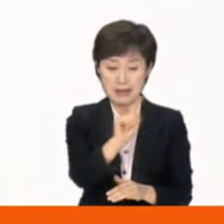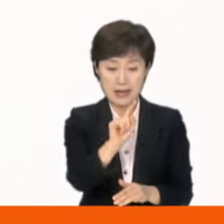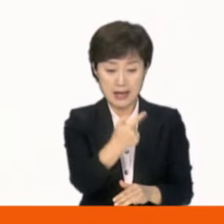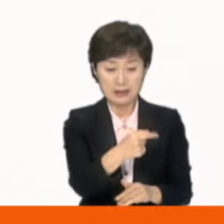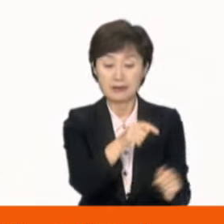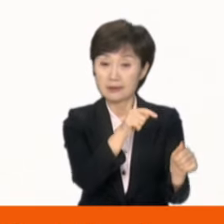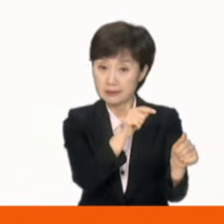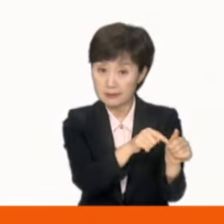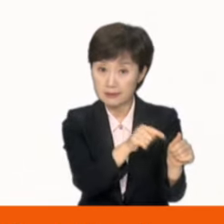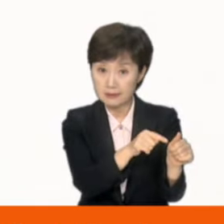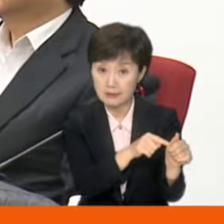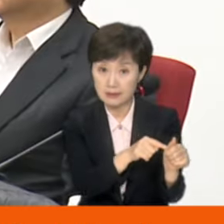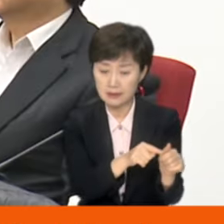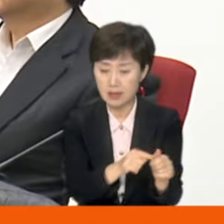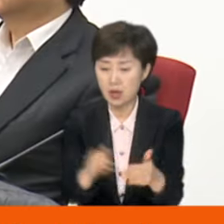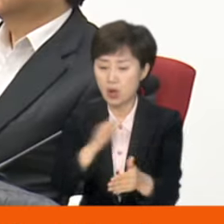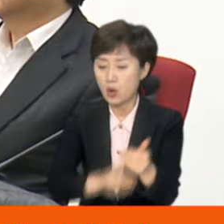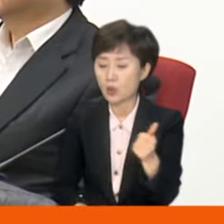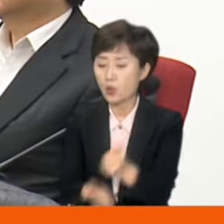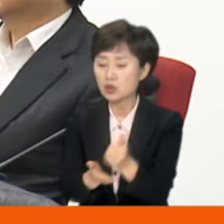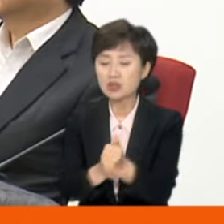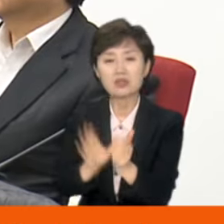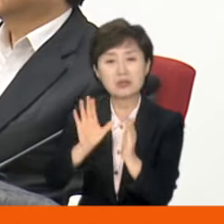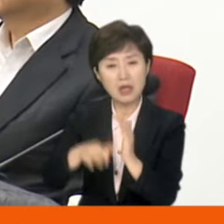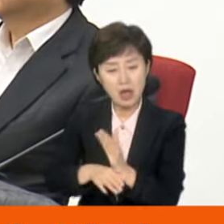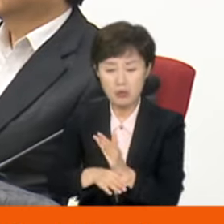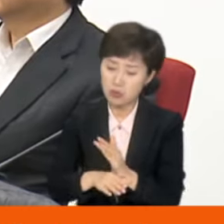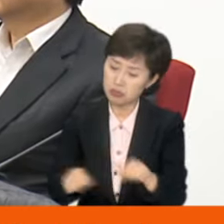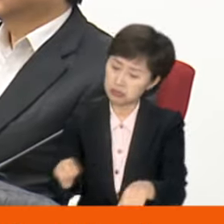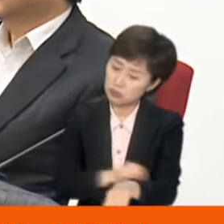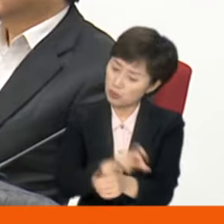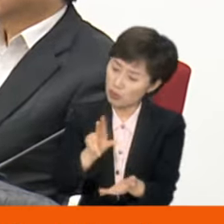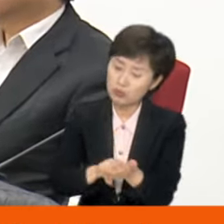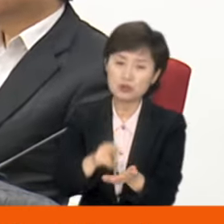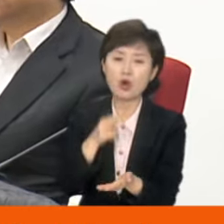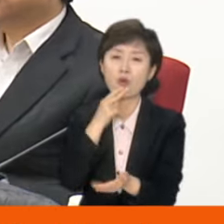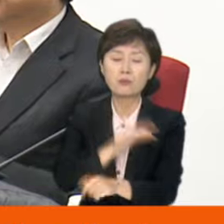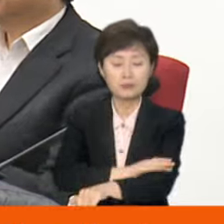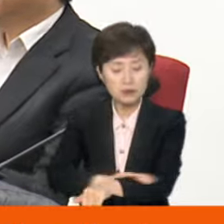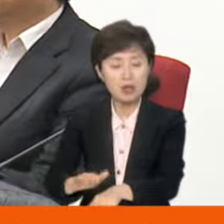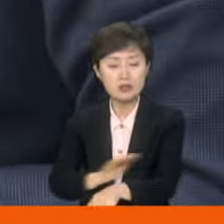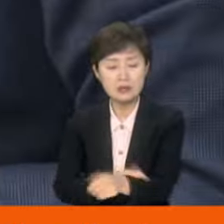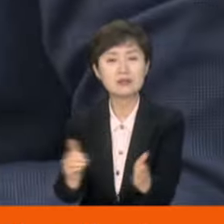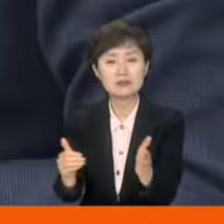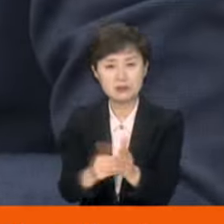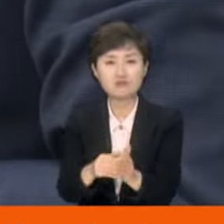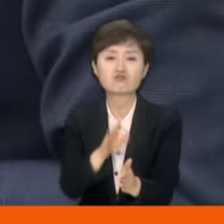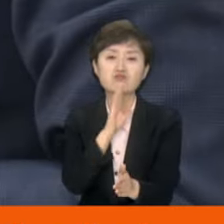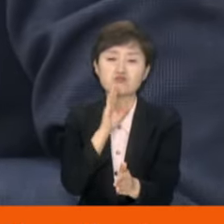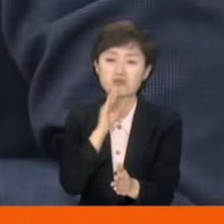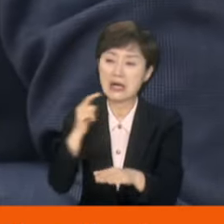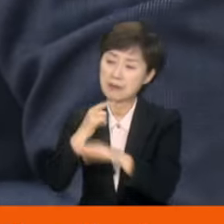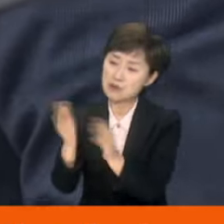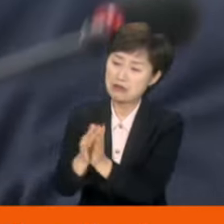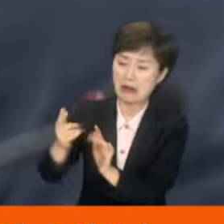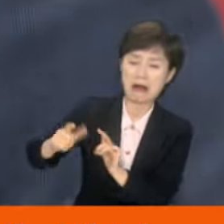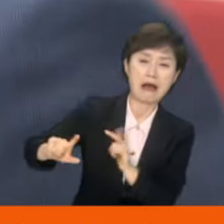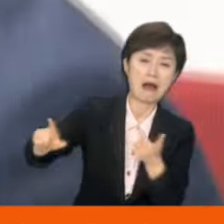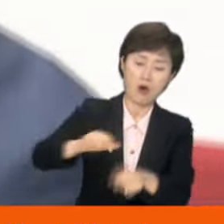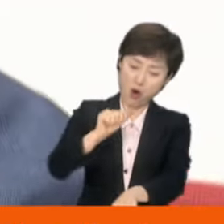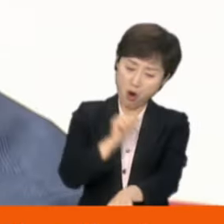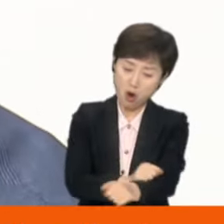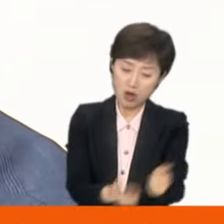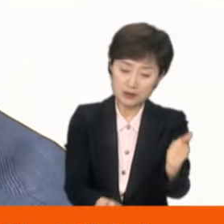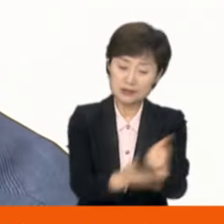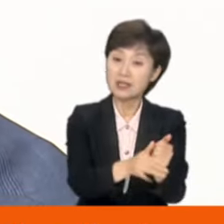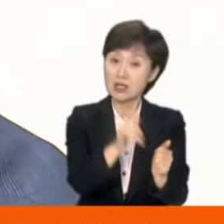전 비대위원장이 공천 과정에서 큰 잡음 없이 공천 갈등을 일으키지 않으며 민주당과 차별화를 했다는 평가가